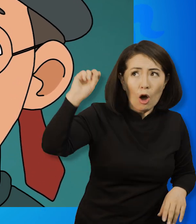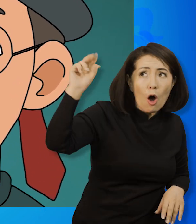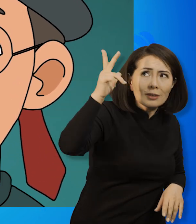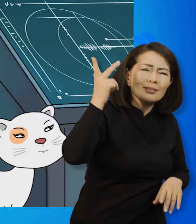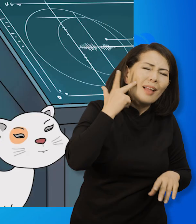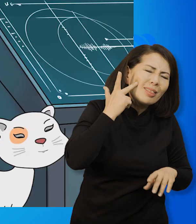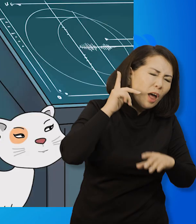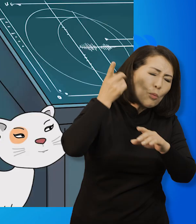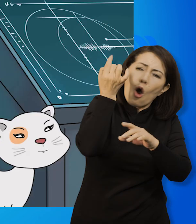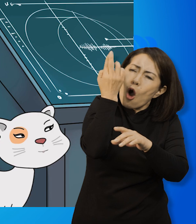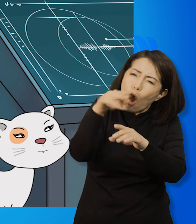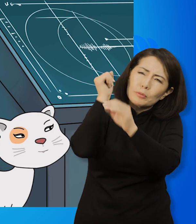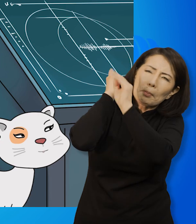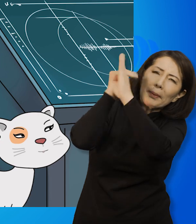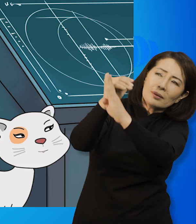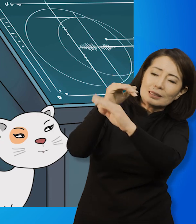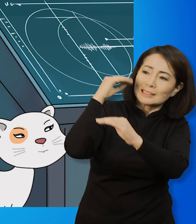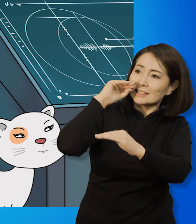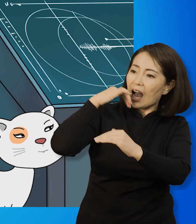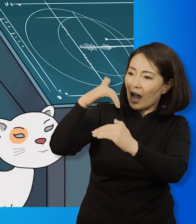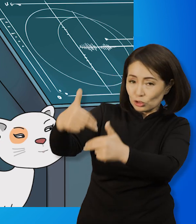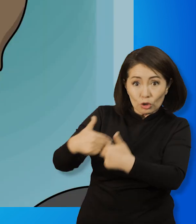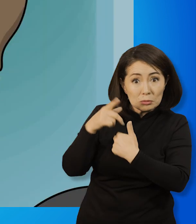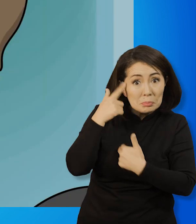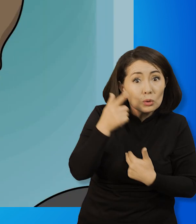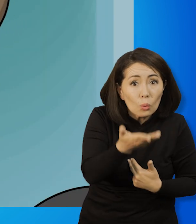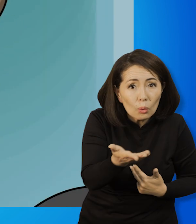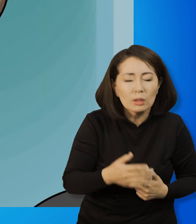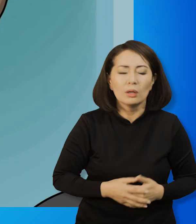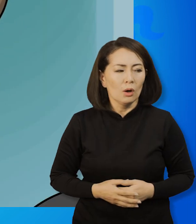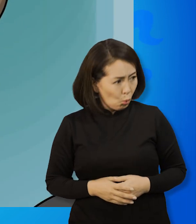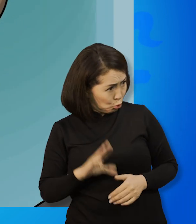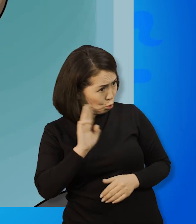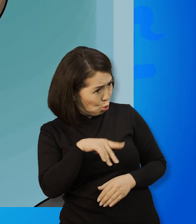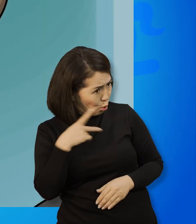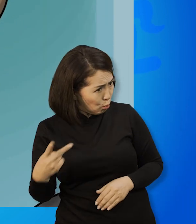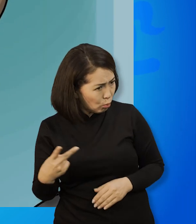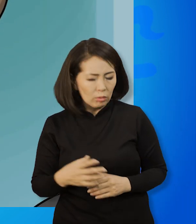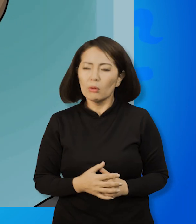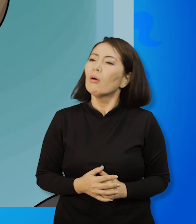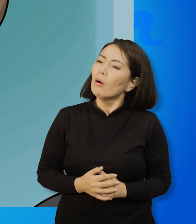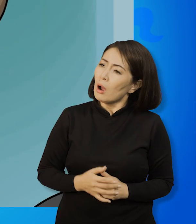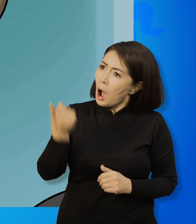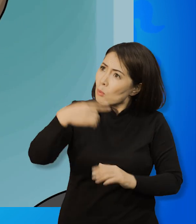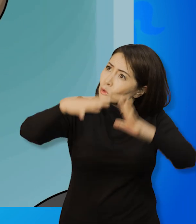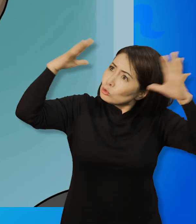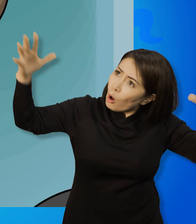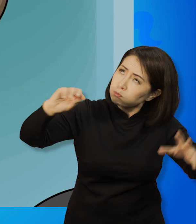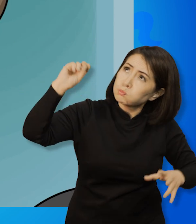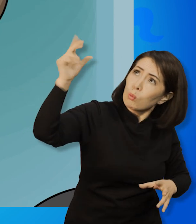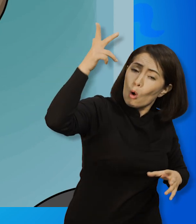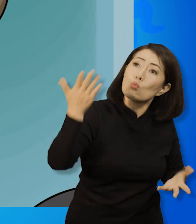мэдхүү. Пөөх! Тийм үү? Арвааха, алтан гадас од хамгийн том од нь юм